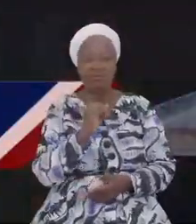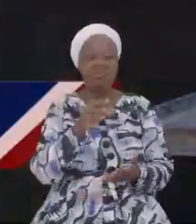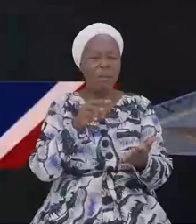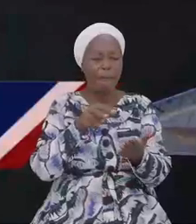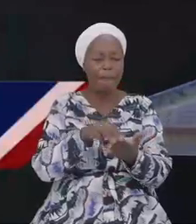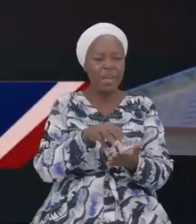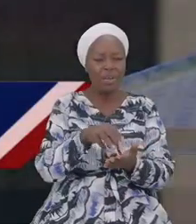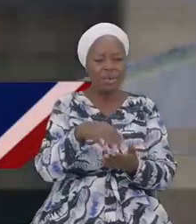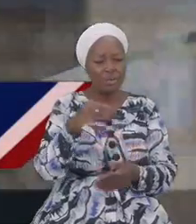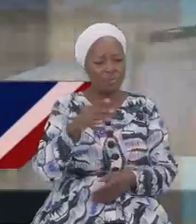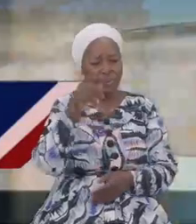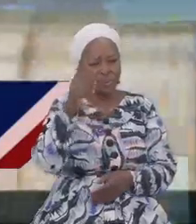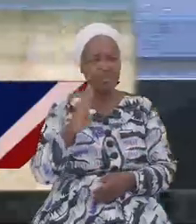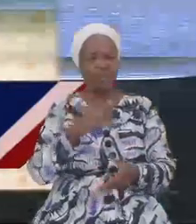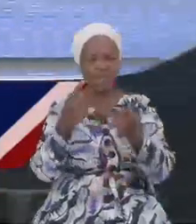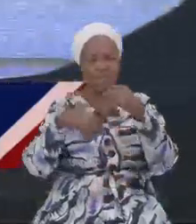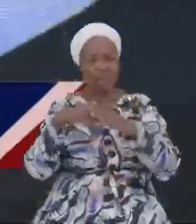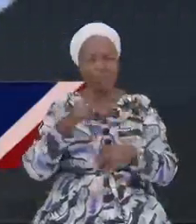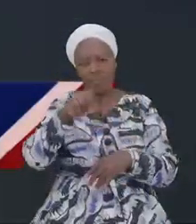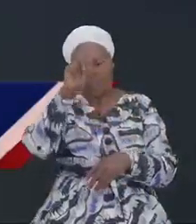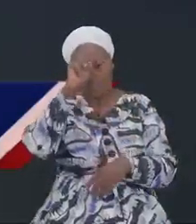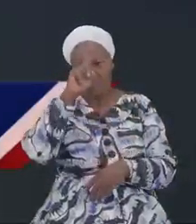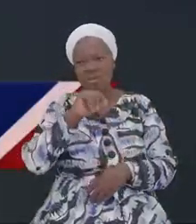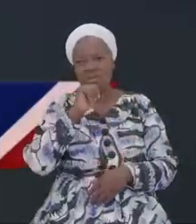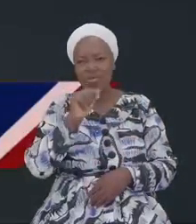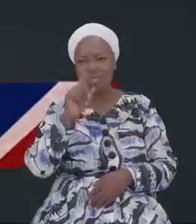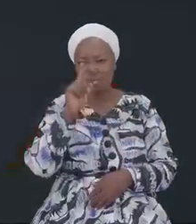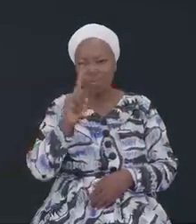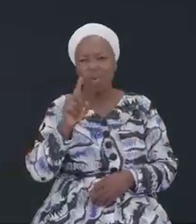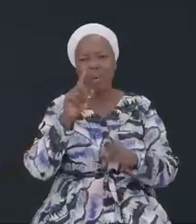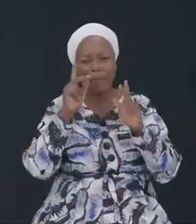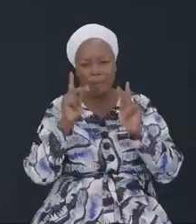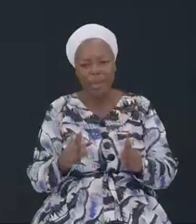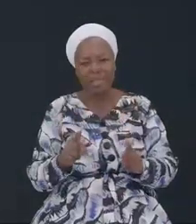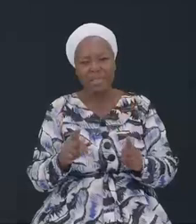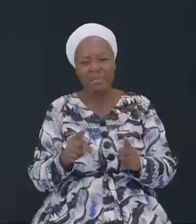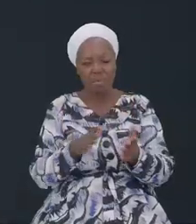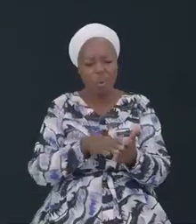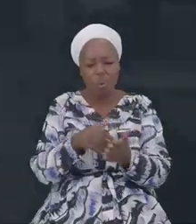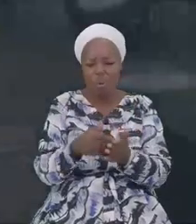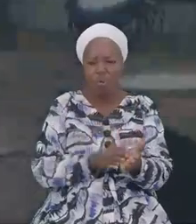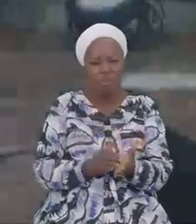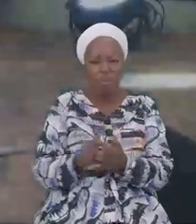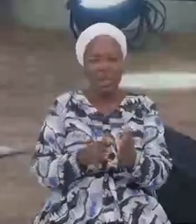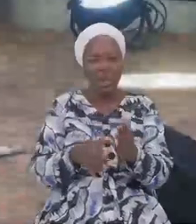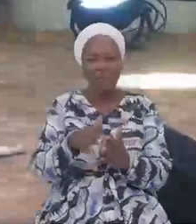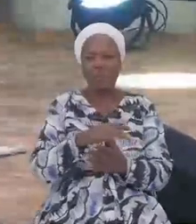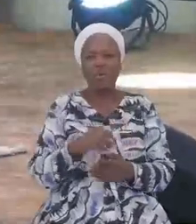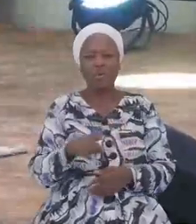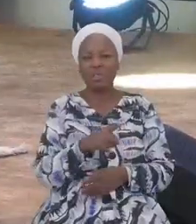Dieu les a fait sortir d'Égypte. Il n'y avait pas quelqu'un parmi eux qui était faible parmi leurs tribus.